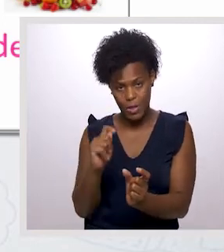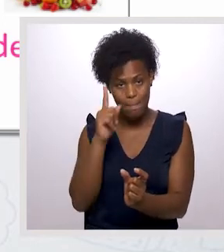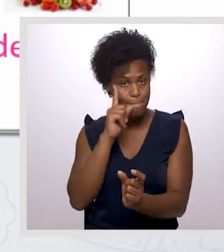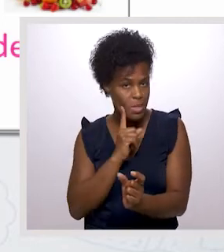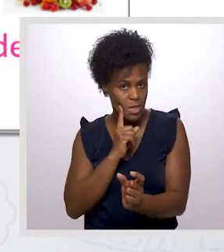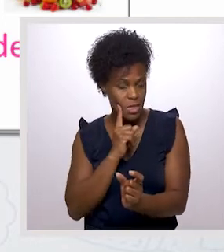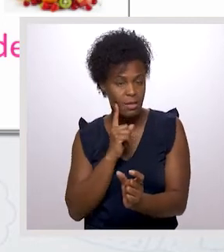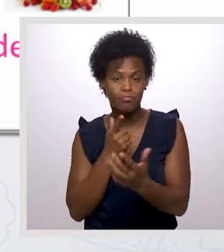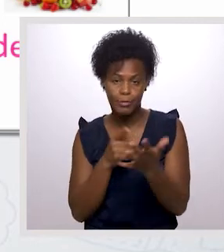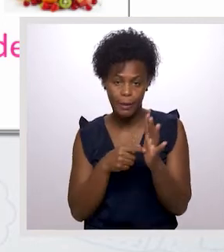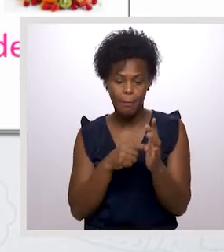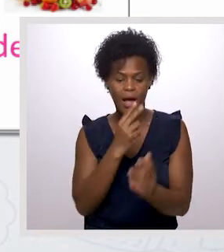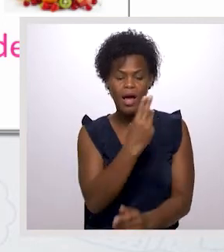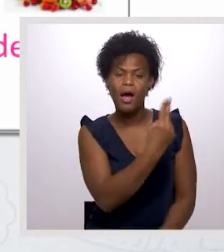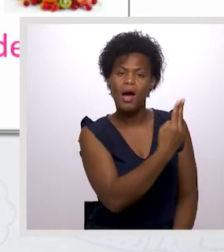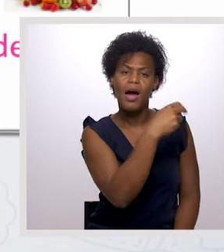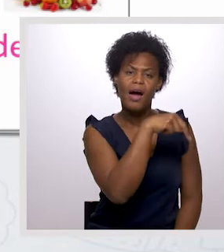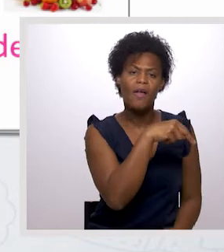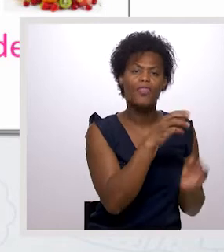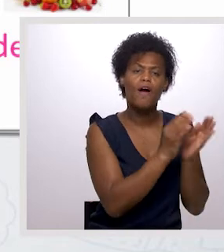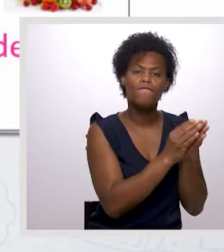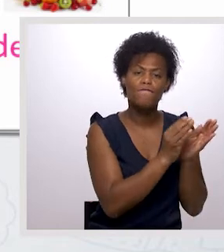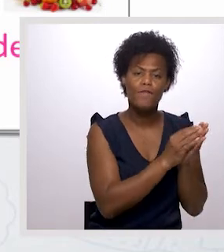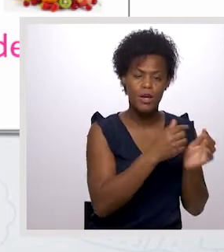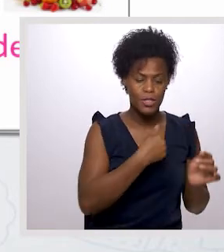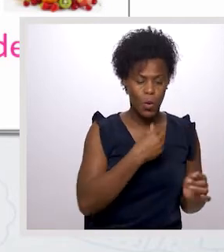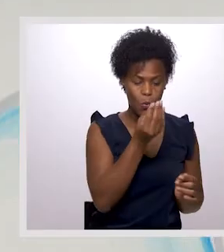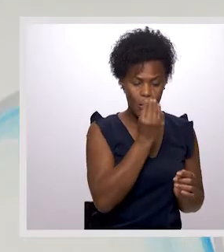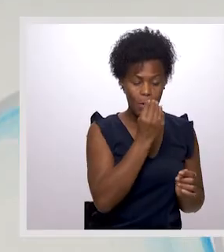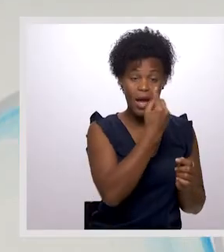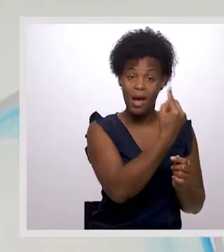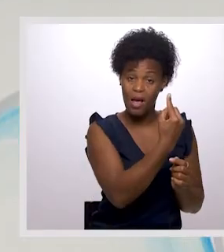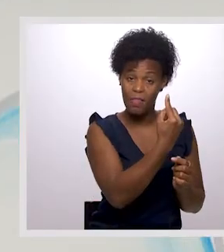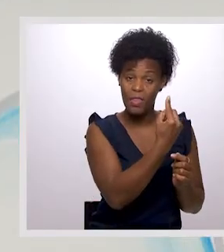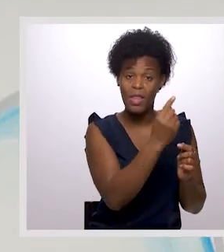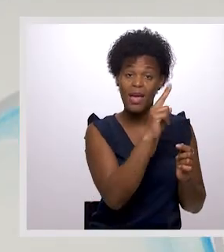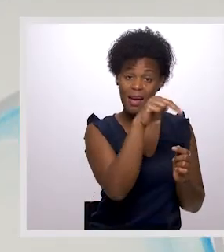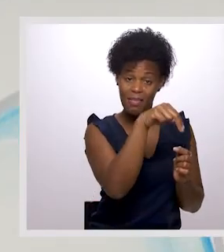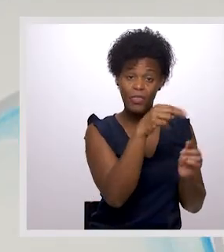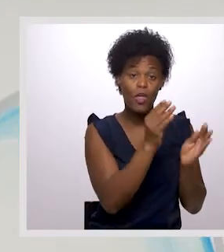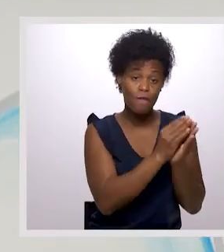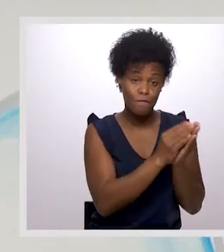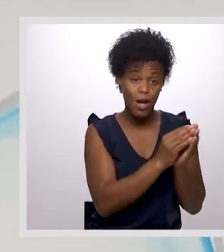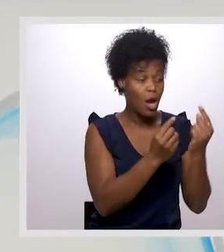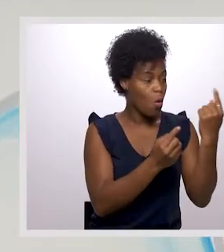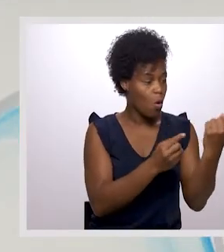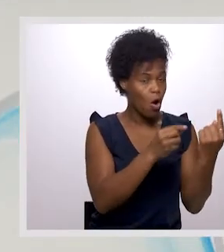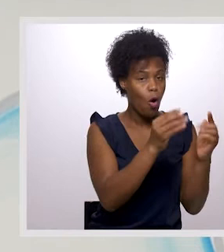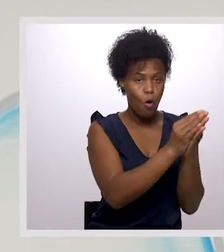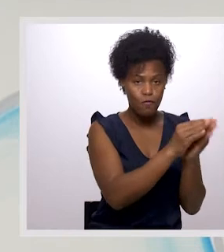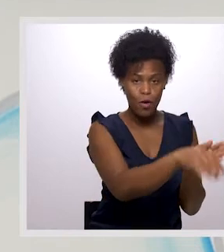exemple, un œuf, je mange un œuf. Eu pego ovo et je mange. On sait